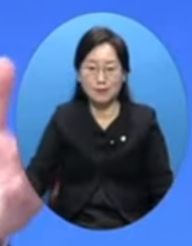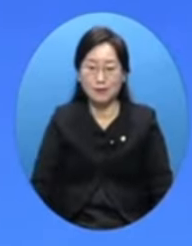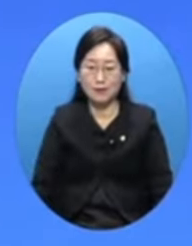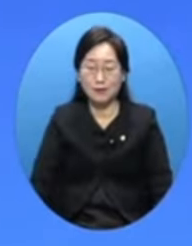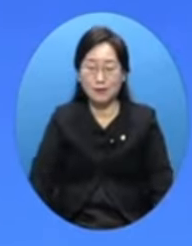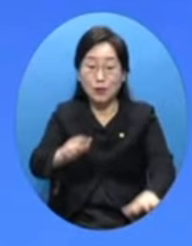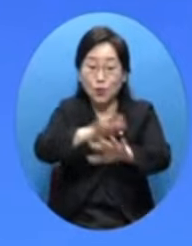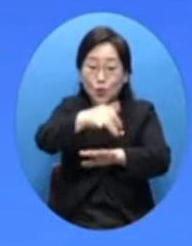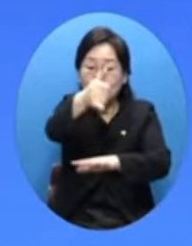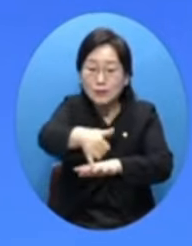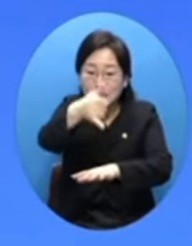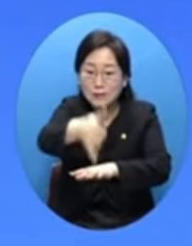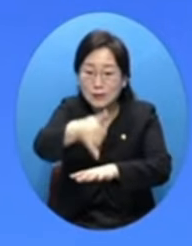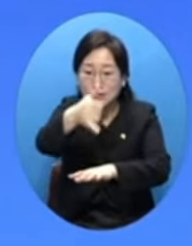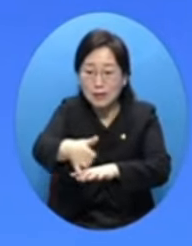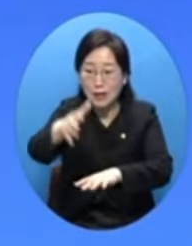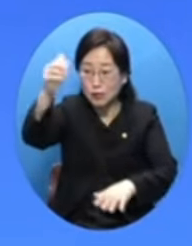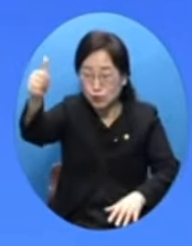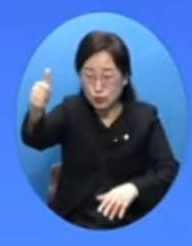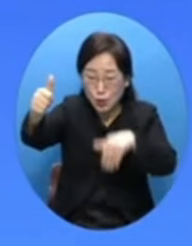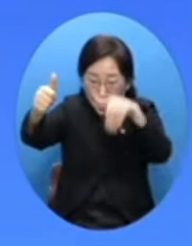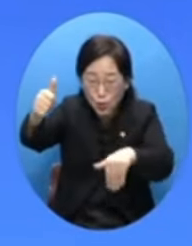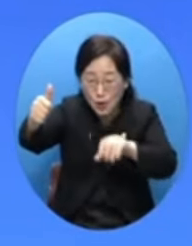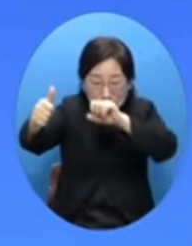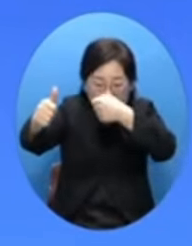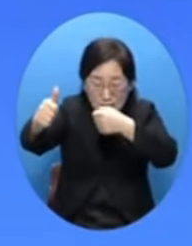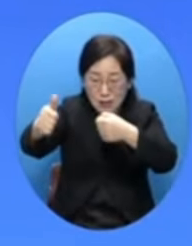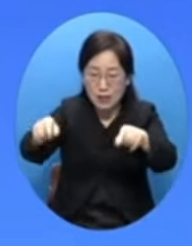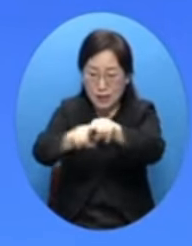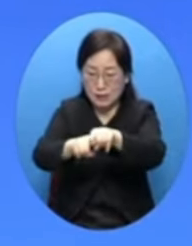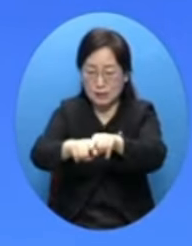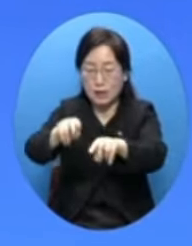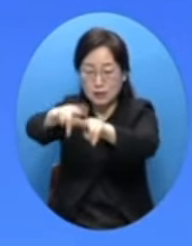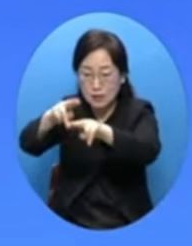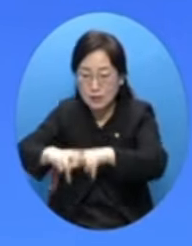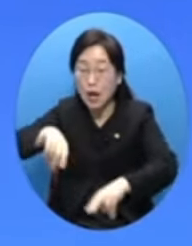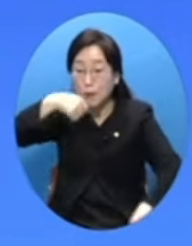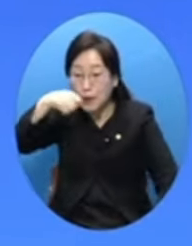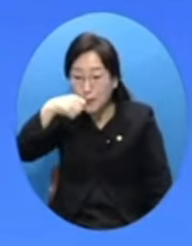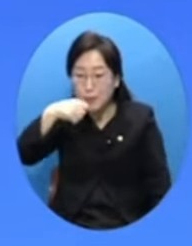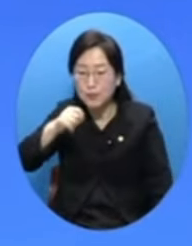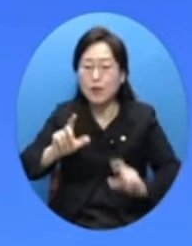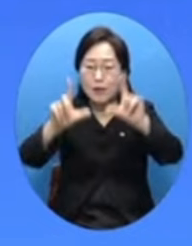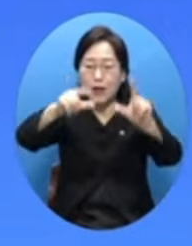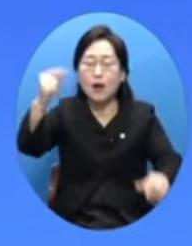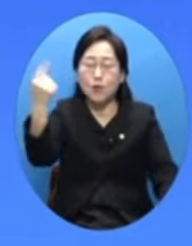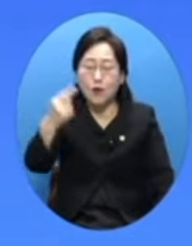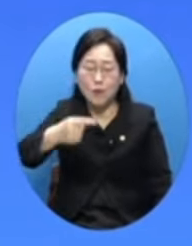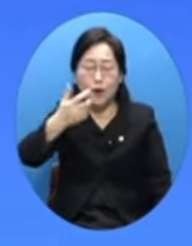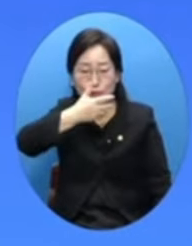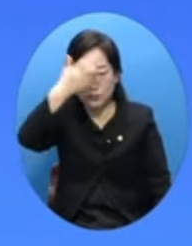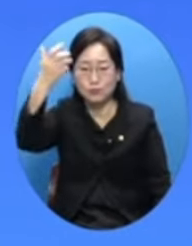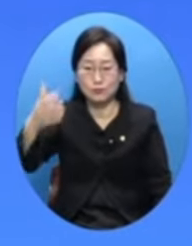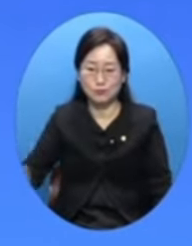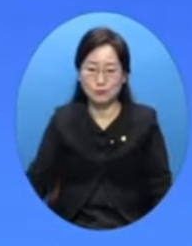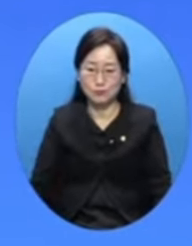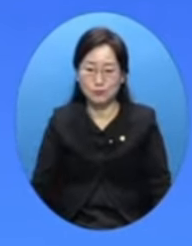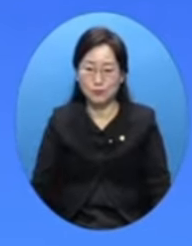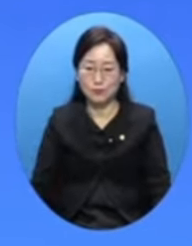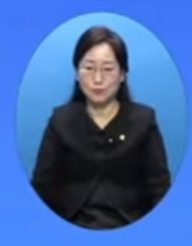농장에서 농장의 지주들과 노예들이 한 식탁에 앉아서 식탁을 같이 하는 날이 올 것이 그는 꿈